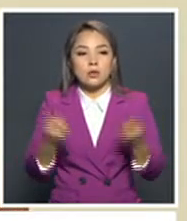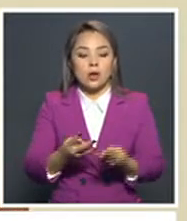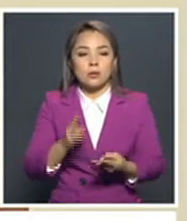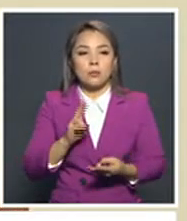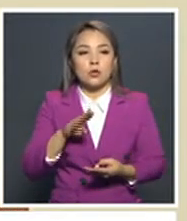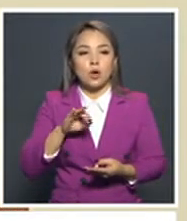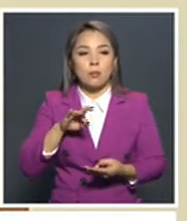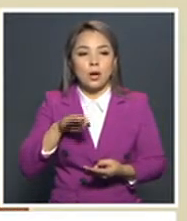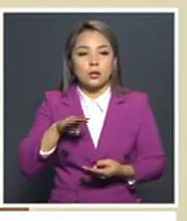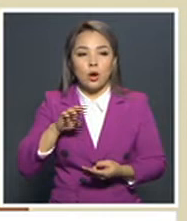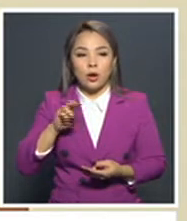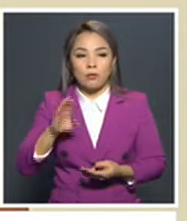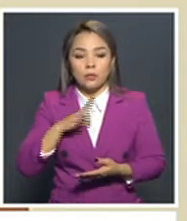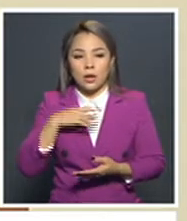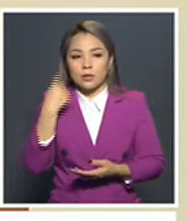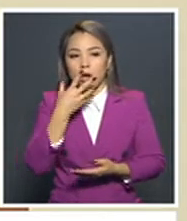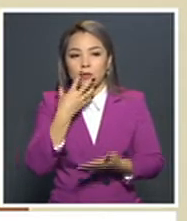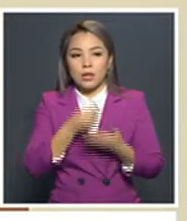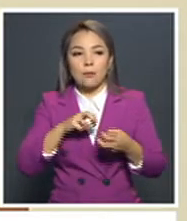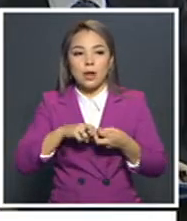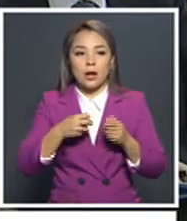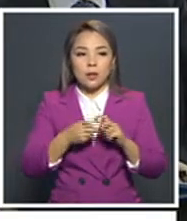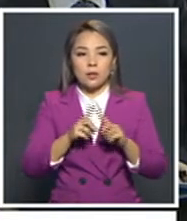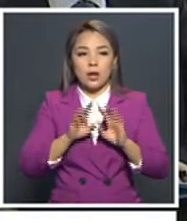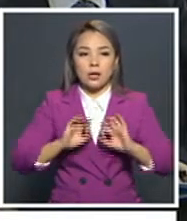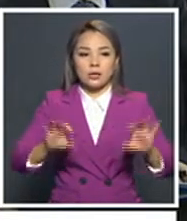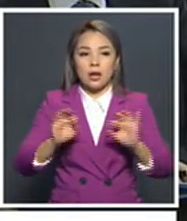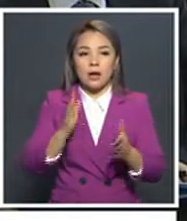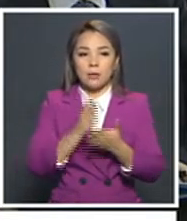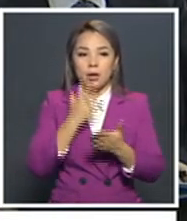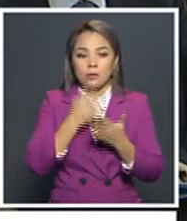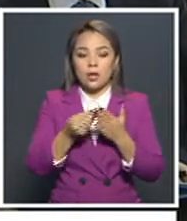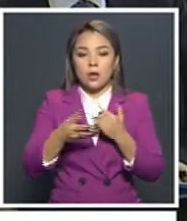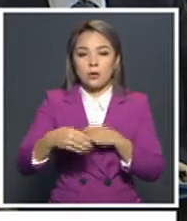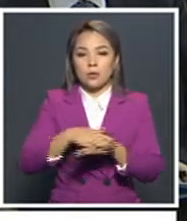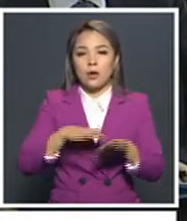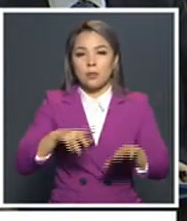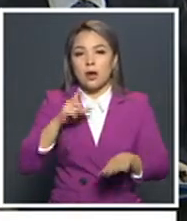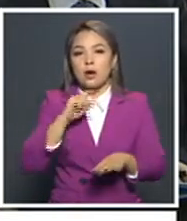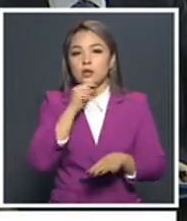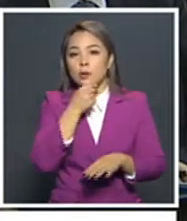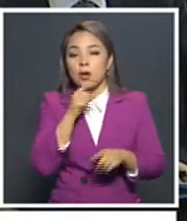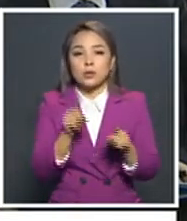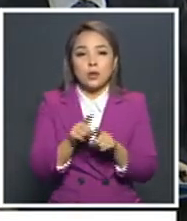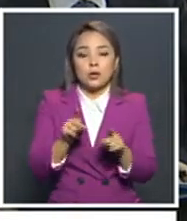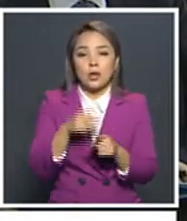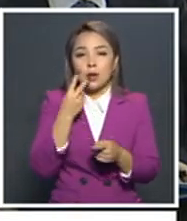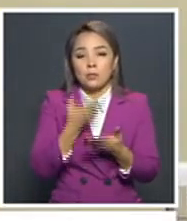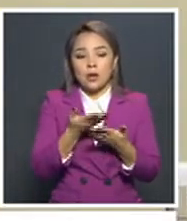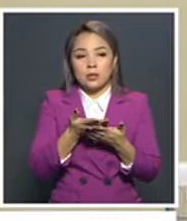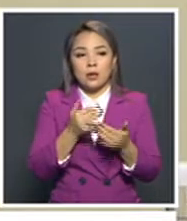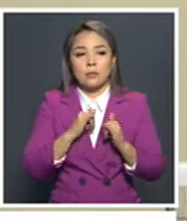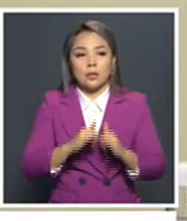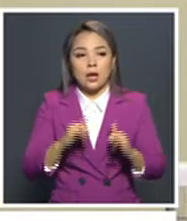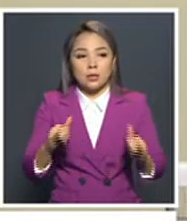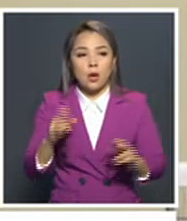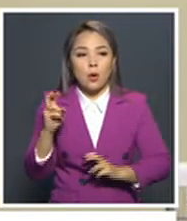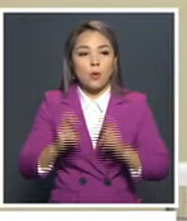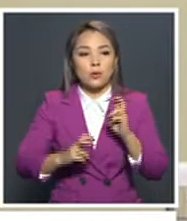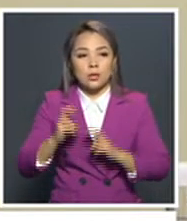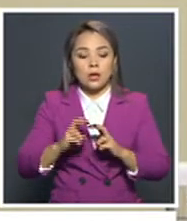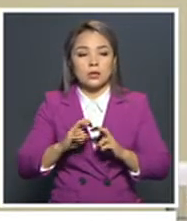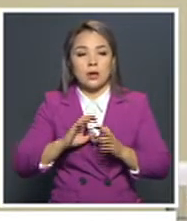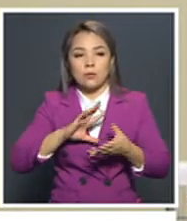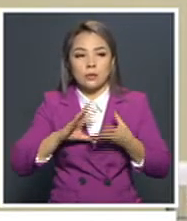Тоқаев негізгі 7 проблеманы жіктеп берді. Алғашқысы, өңірдің экономикасына серпін беретін өнеркәсіптік өндірісті